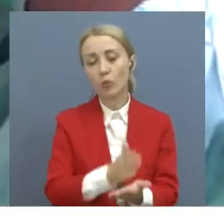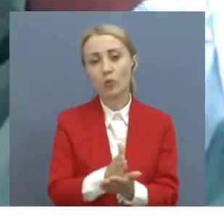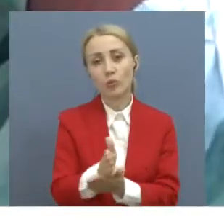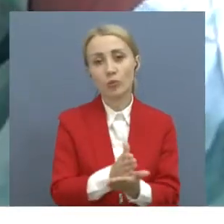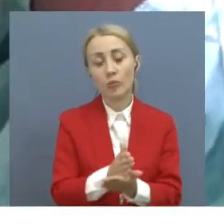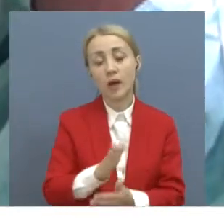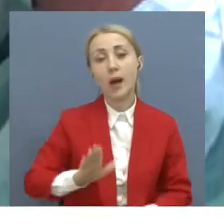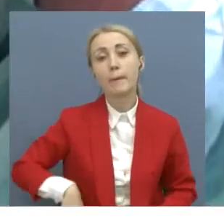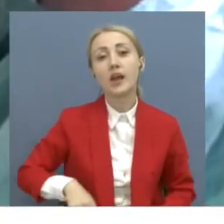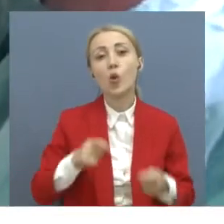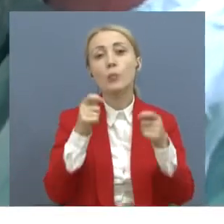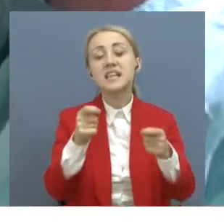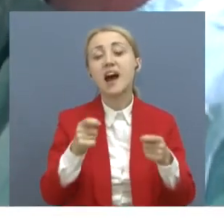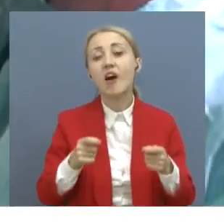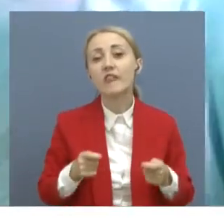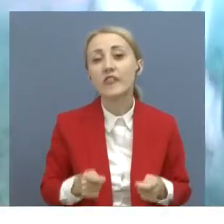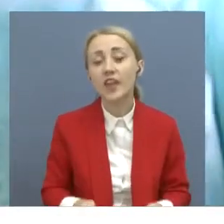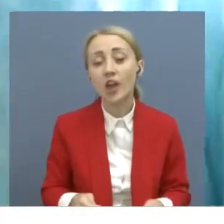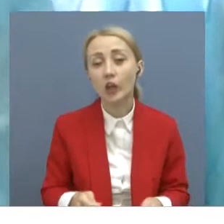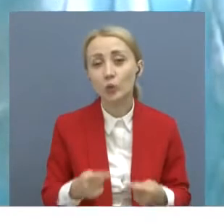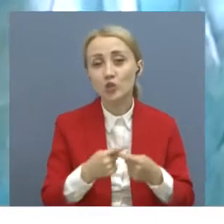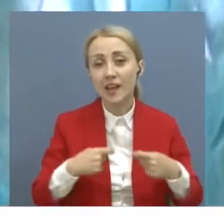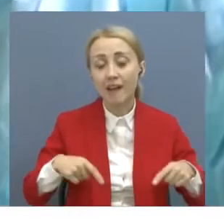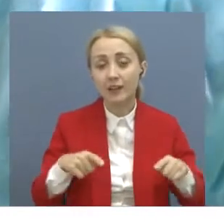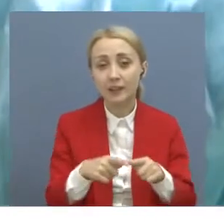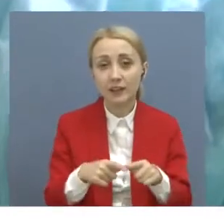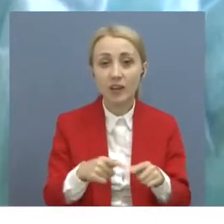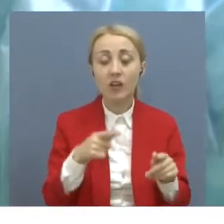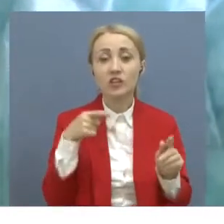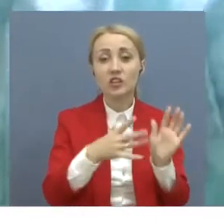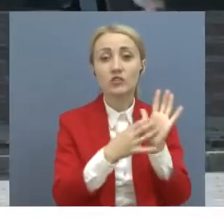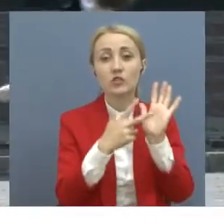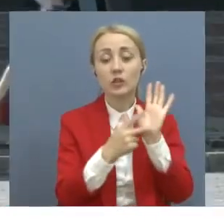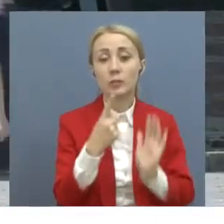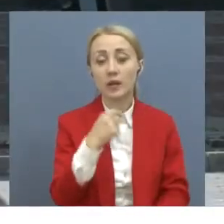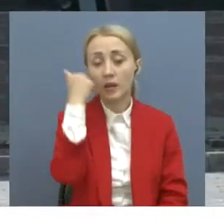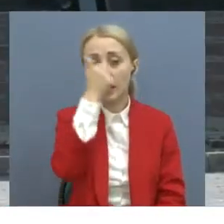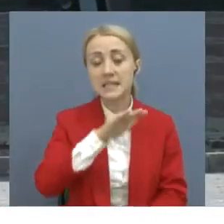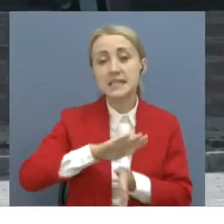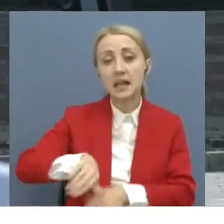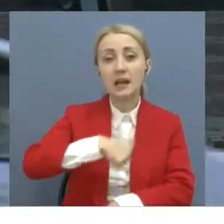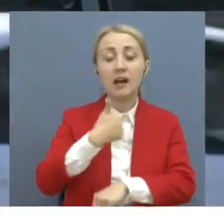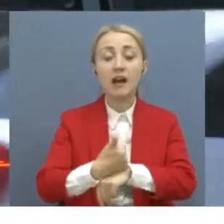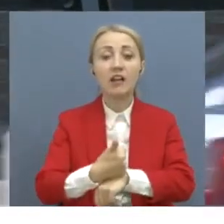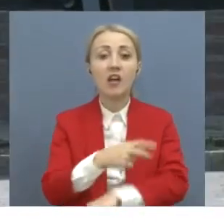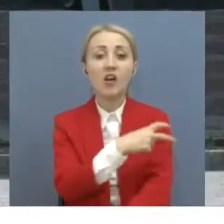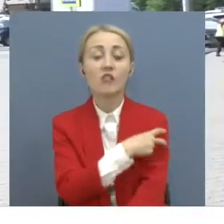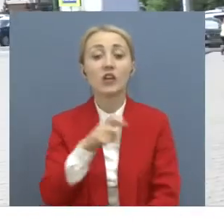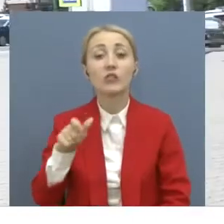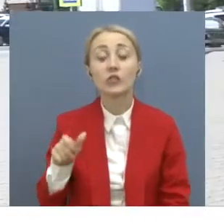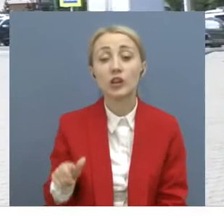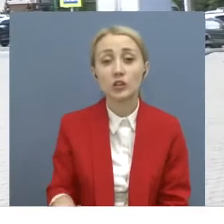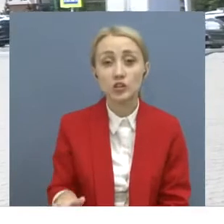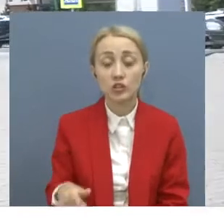ауданда 22 жыл еңбектенеді. 1999 жылы Ақмола облыс болып құрылғанда денсаулық сақтау басқармасына жұмысқа